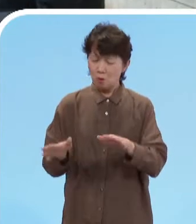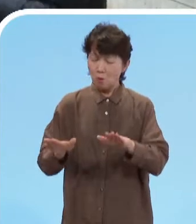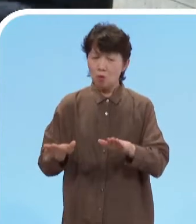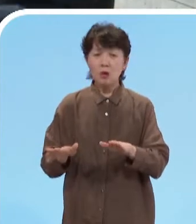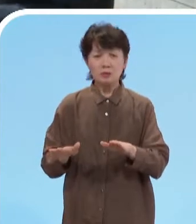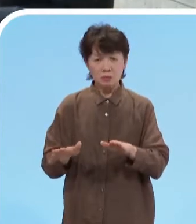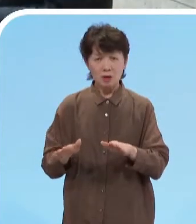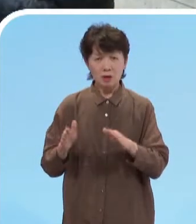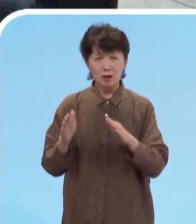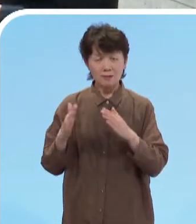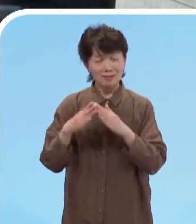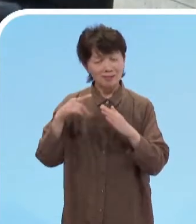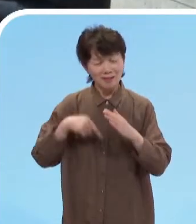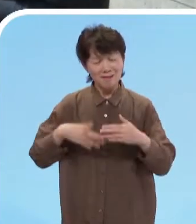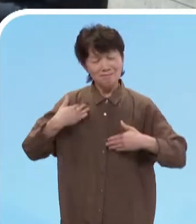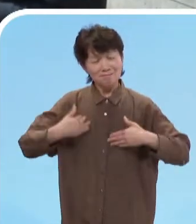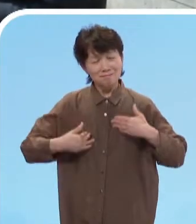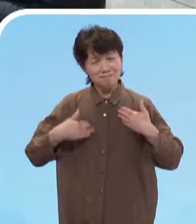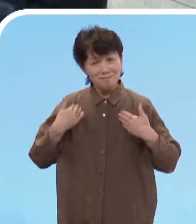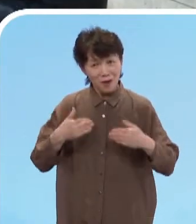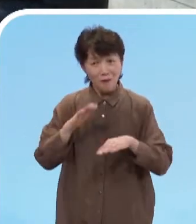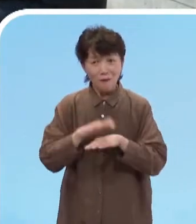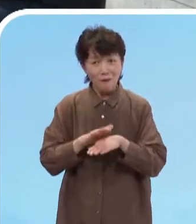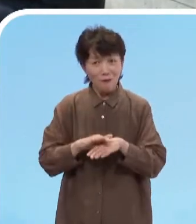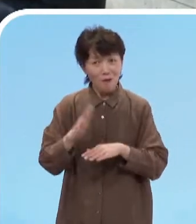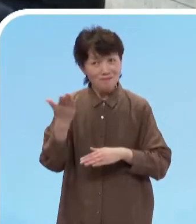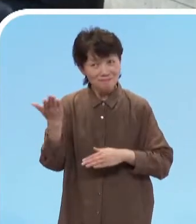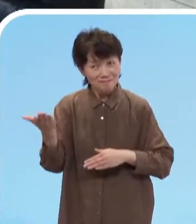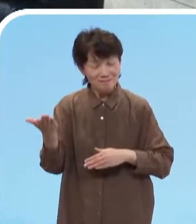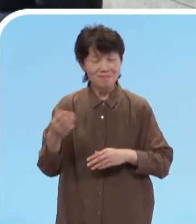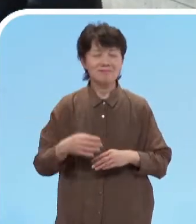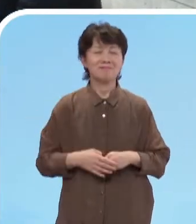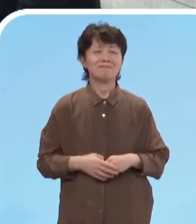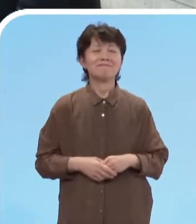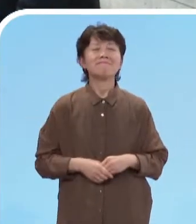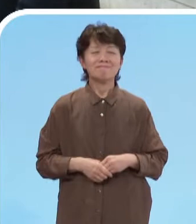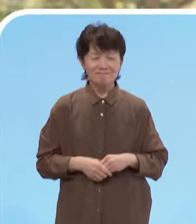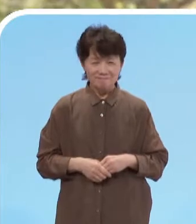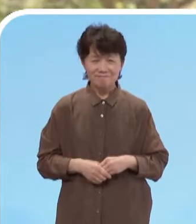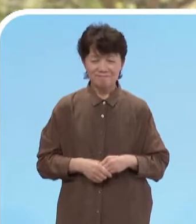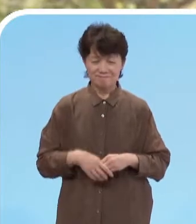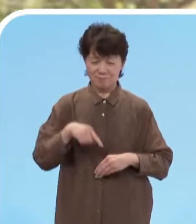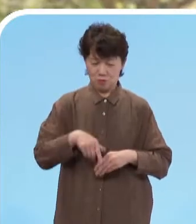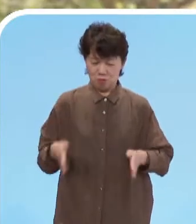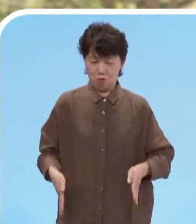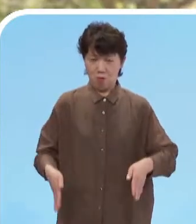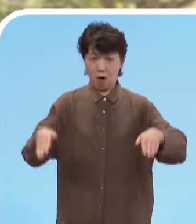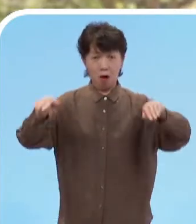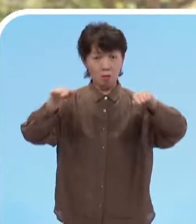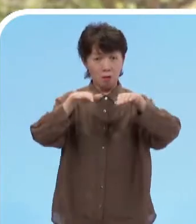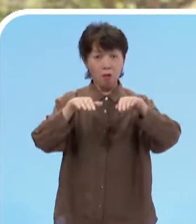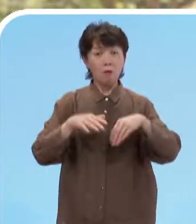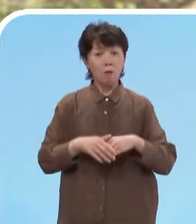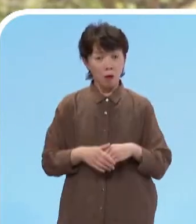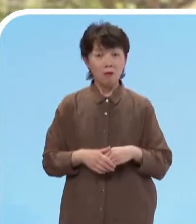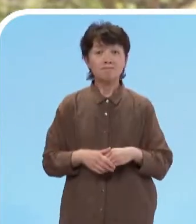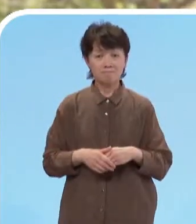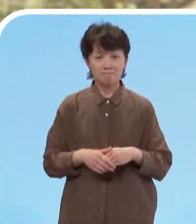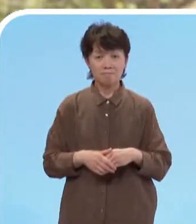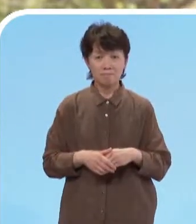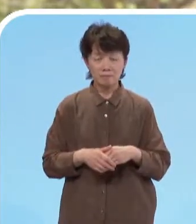子どもたちがお家で楽しく過ごすための何かアイデアを教えていただけますか？ はい、県立子どもの館では普